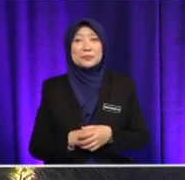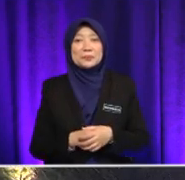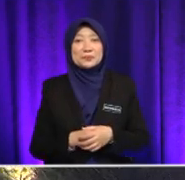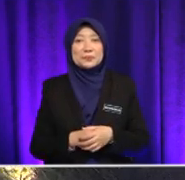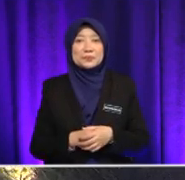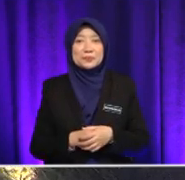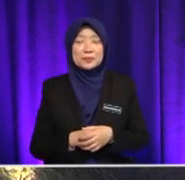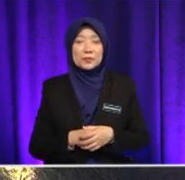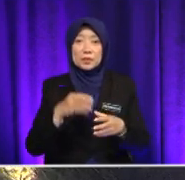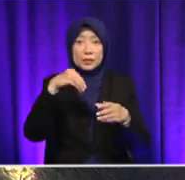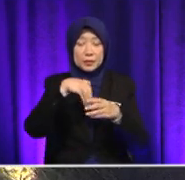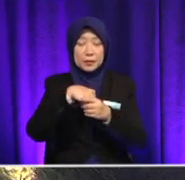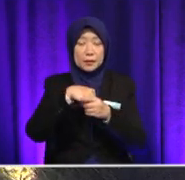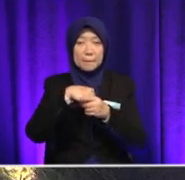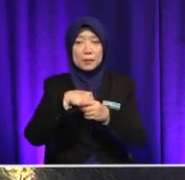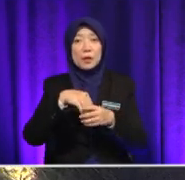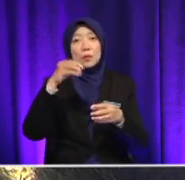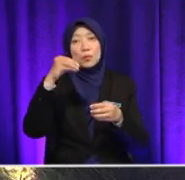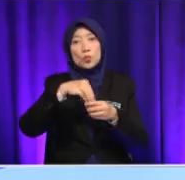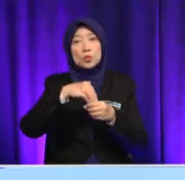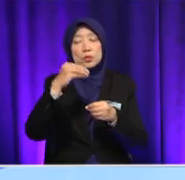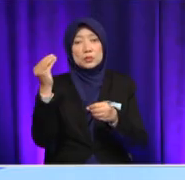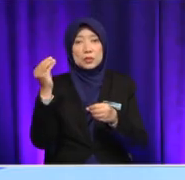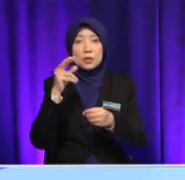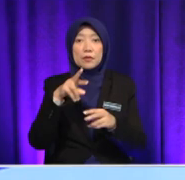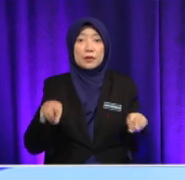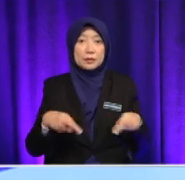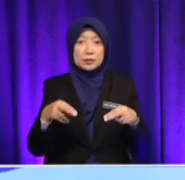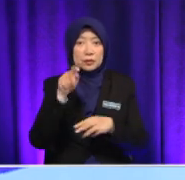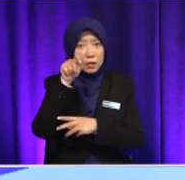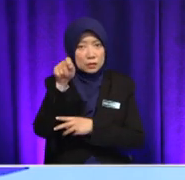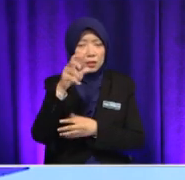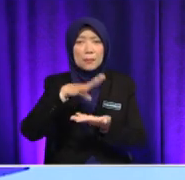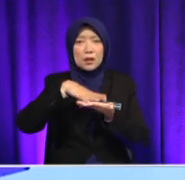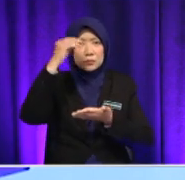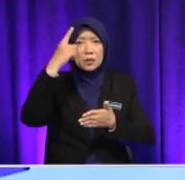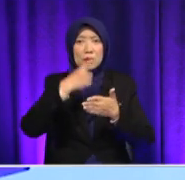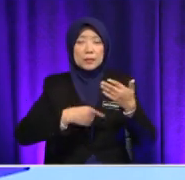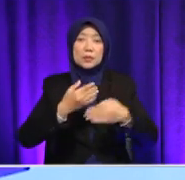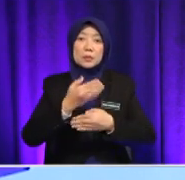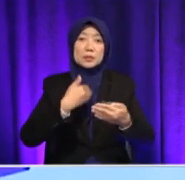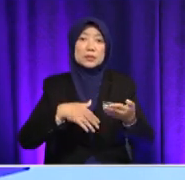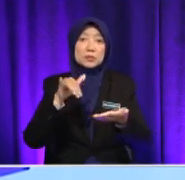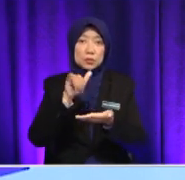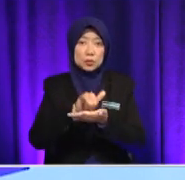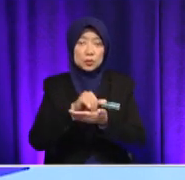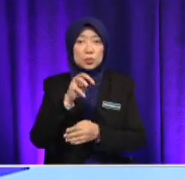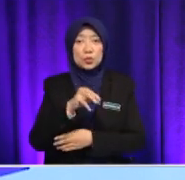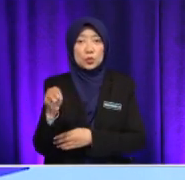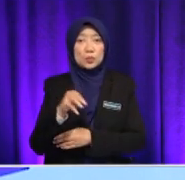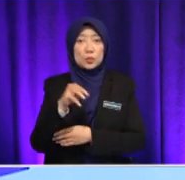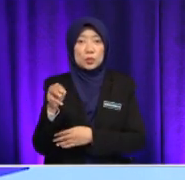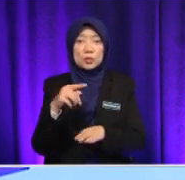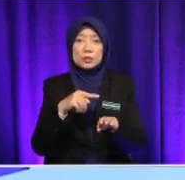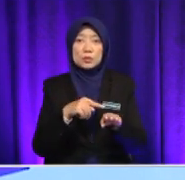dalam materi pelajaran produksi raket Thunder ini kan kita belajar voice aku tapi sebelum itu ah Saya pasti memiliki rumah pun